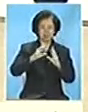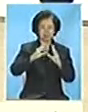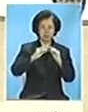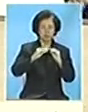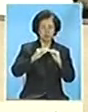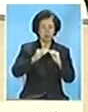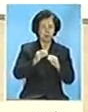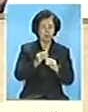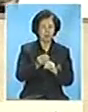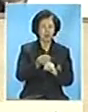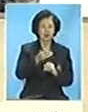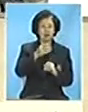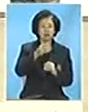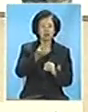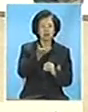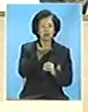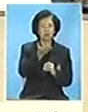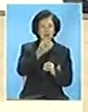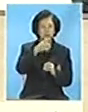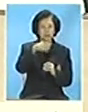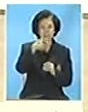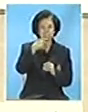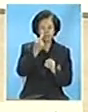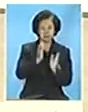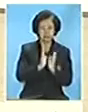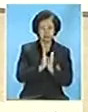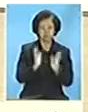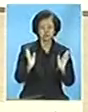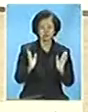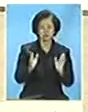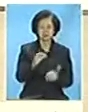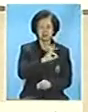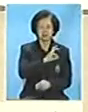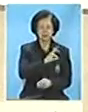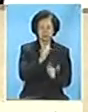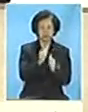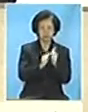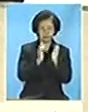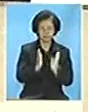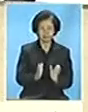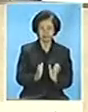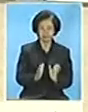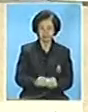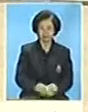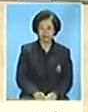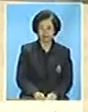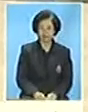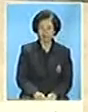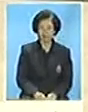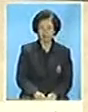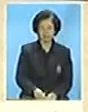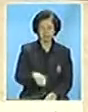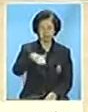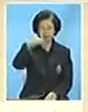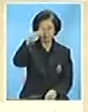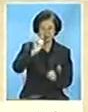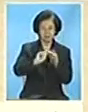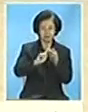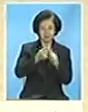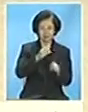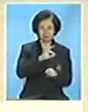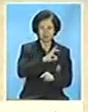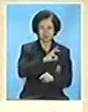าสนี้กล่าวขอบคุณท่านสมาชิกทุกท่านนะครับเรียนพี่และเพื่อนสมาชิก